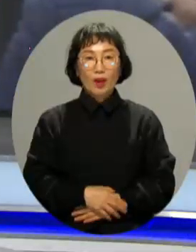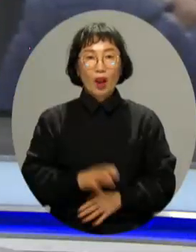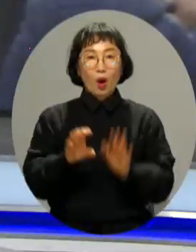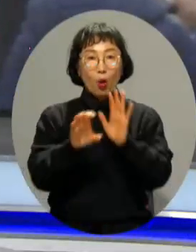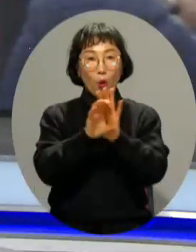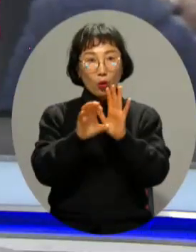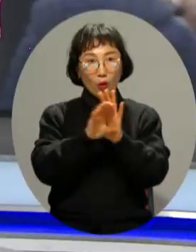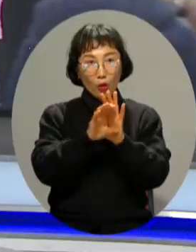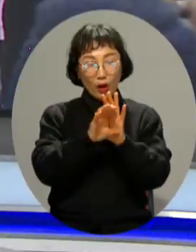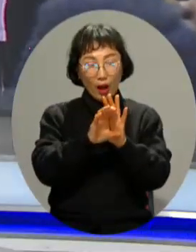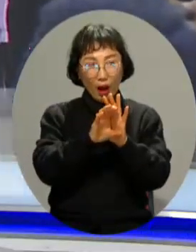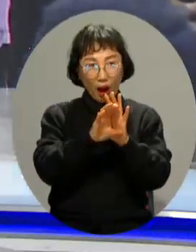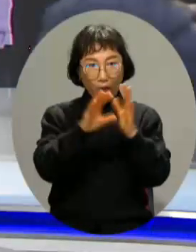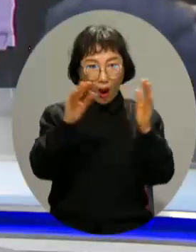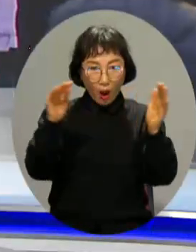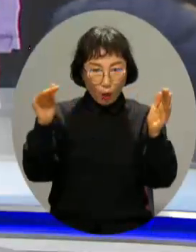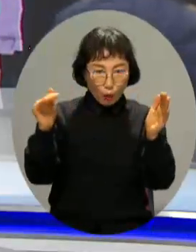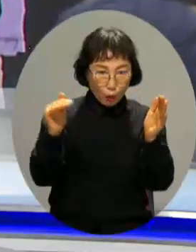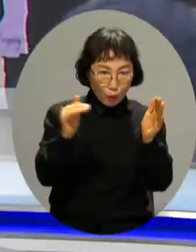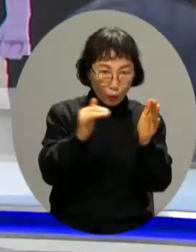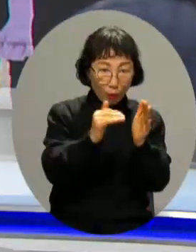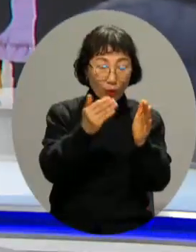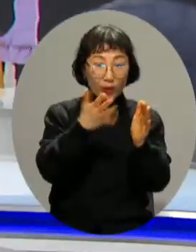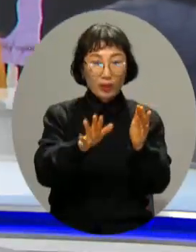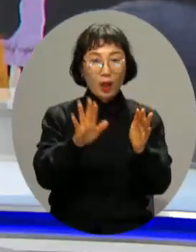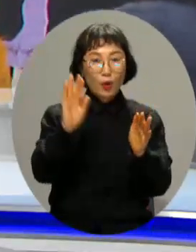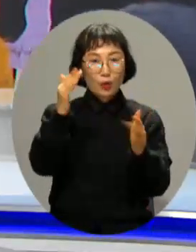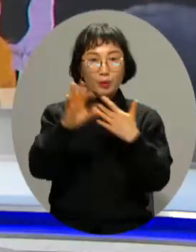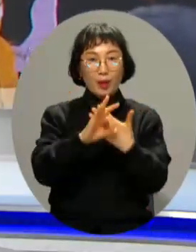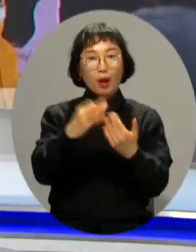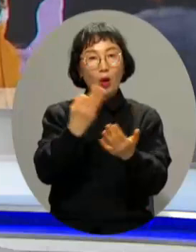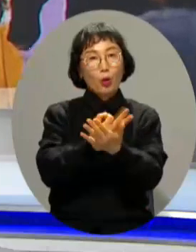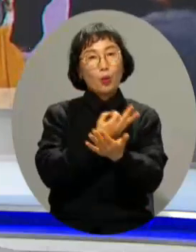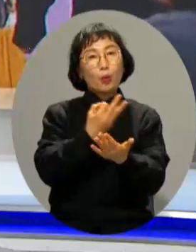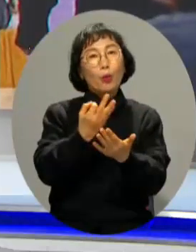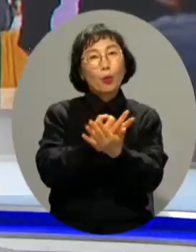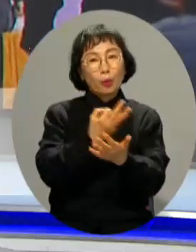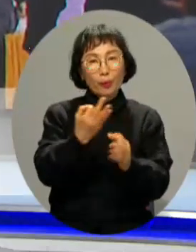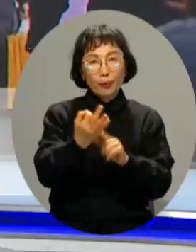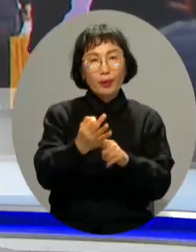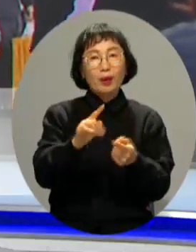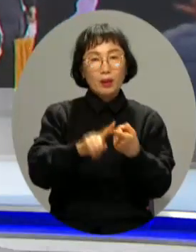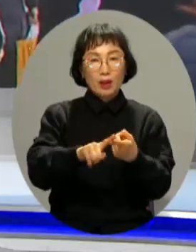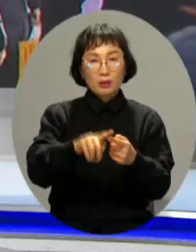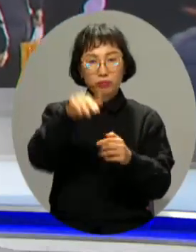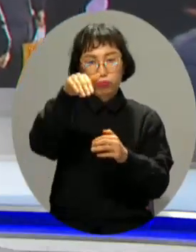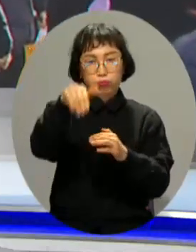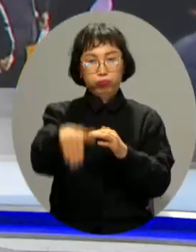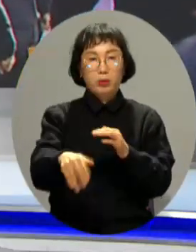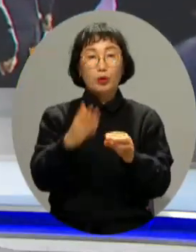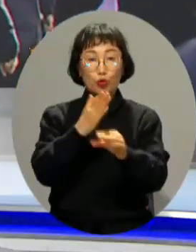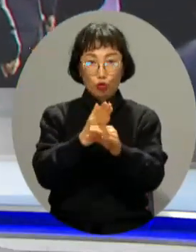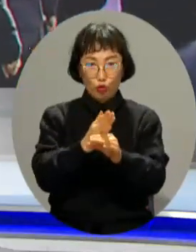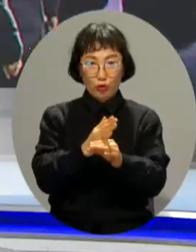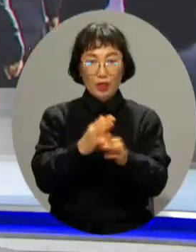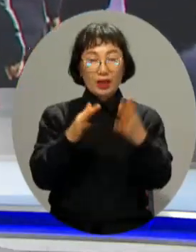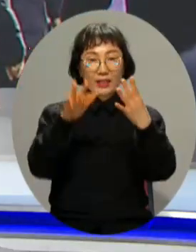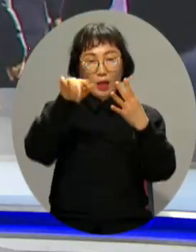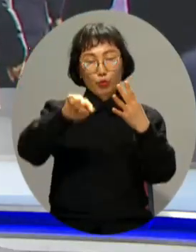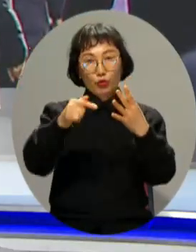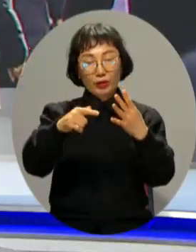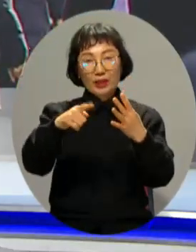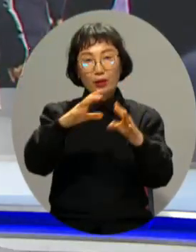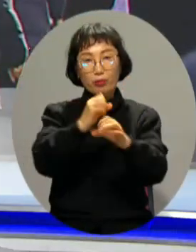코로나19의 긴 터널을 빠져나오는가 싶더니 이제는 소비 침체 늪으로 빠져든 양상입니다. 지난해 4분기 통계를